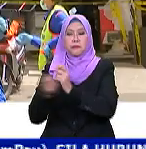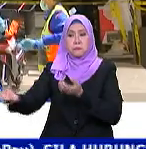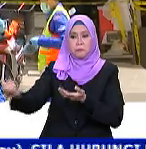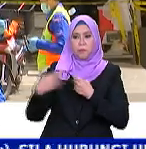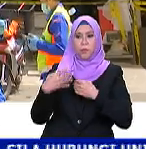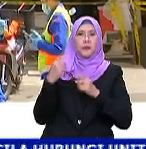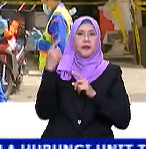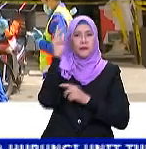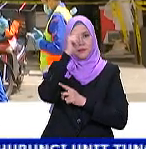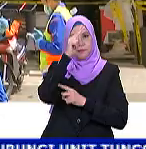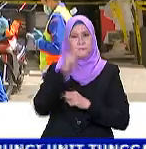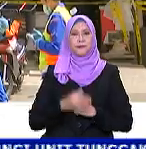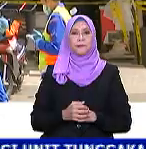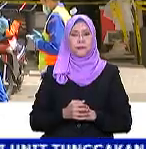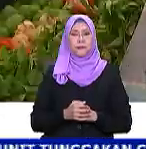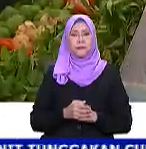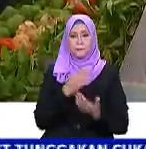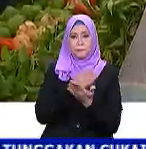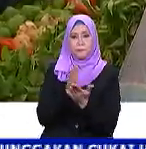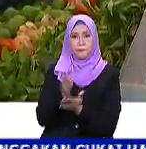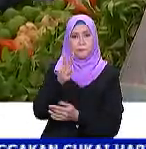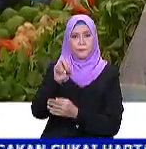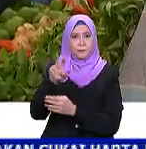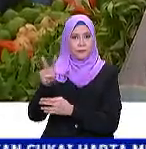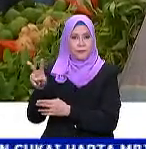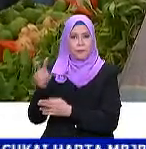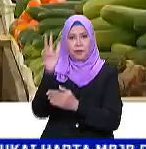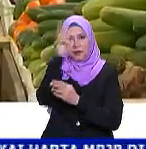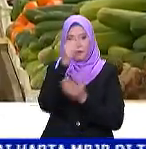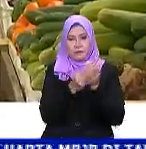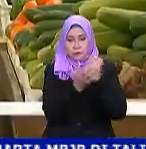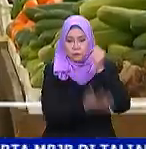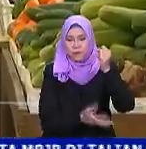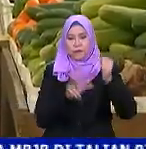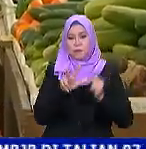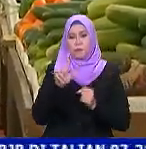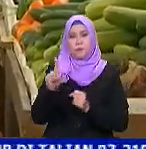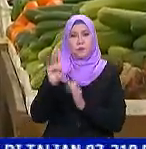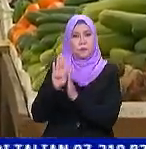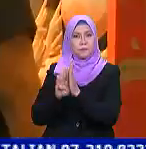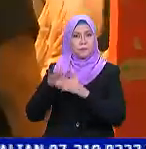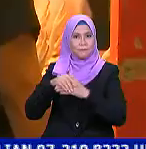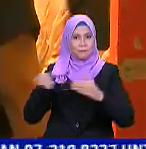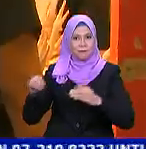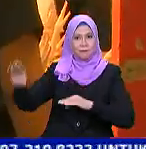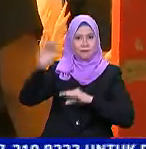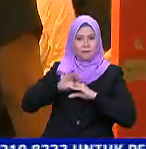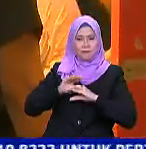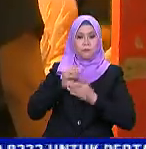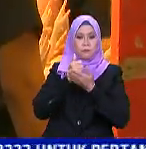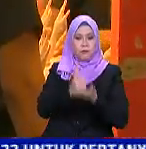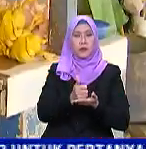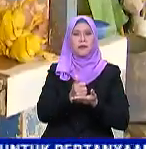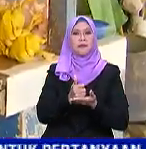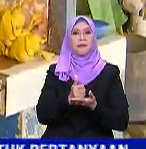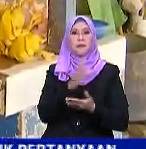kerajaan. Melalui bajet 2022, kerajaan memperuntukkan RM31 bilion dalam bentuk subsidi, bantuan dan